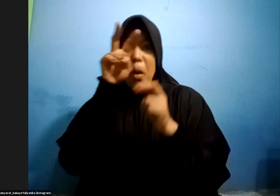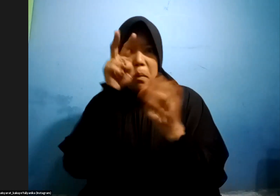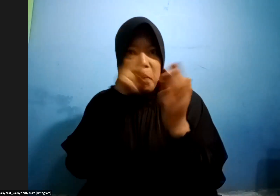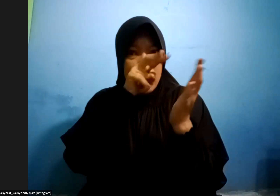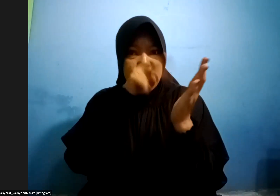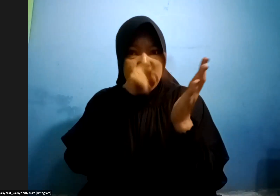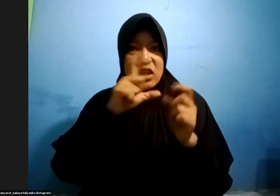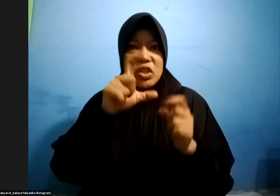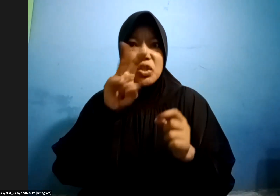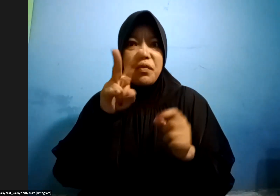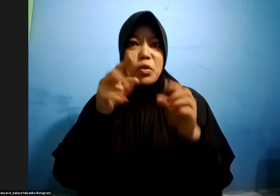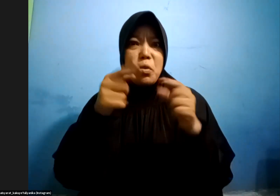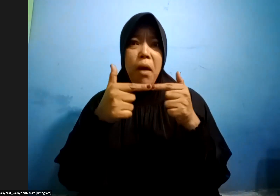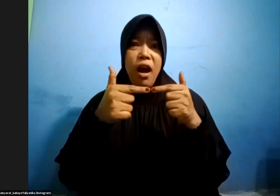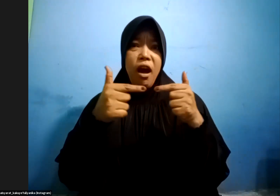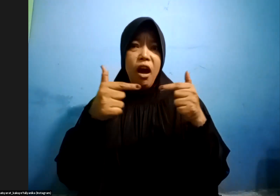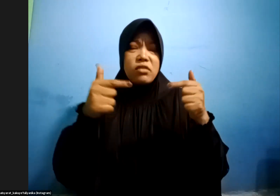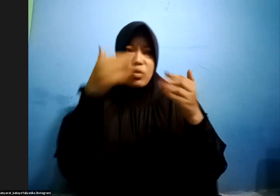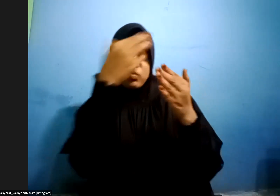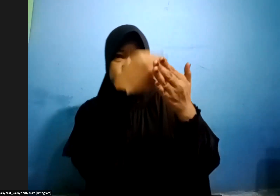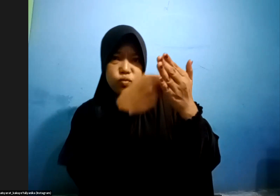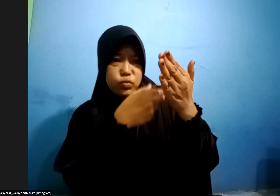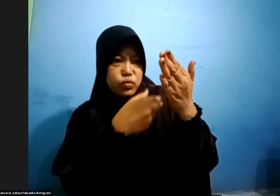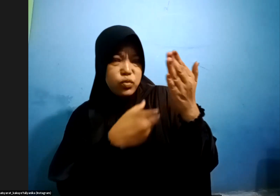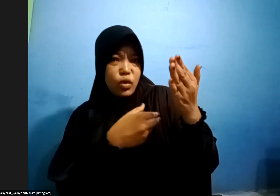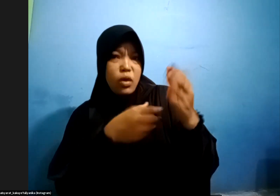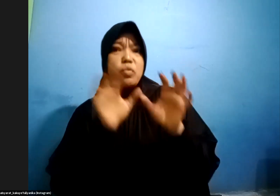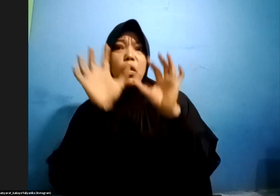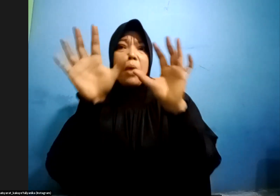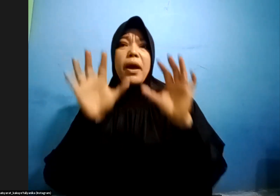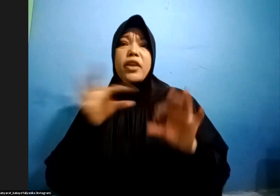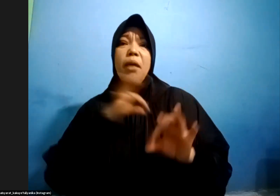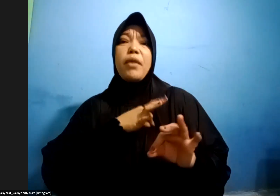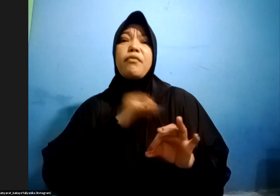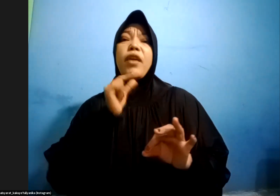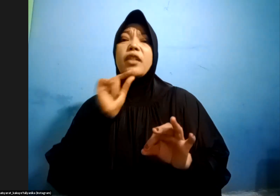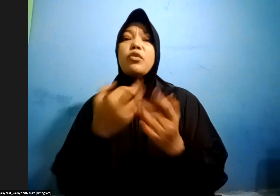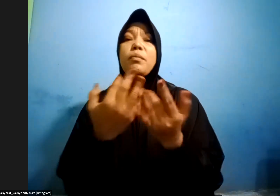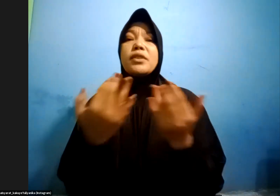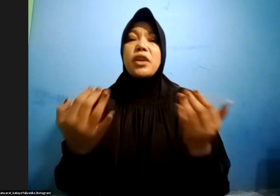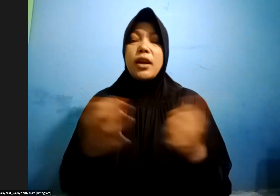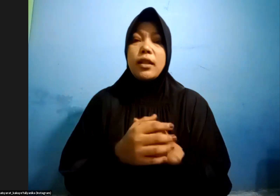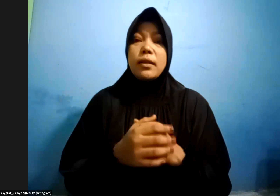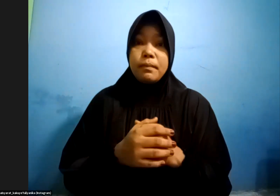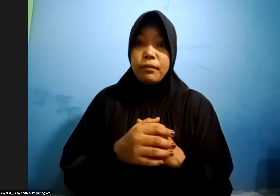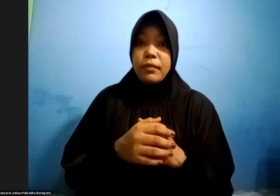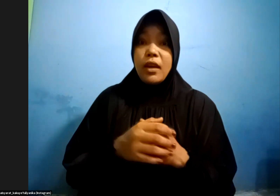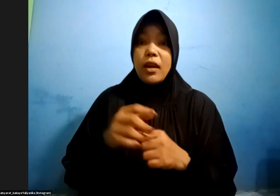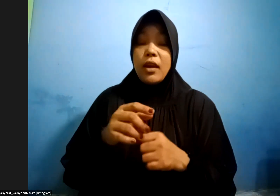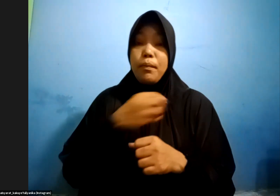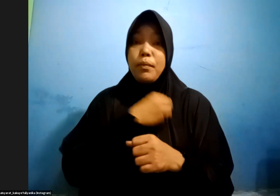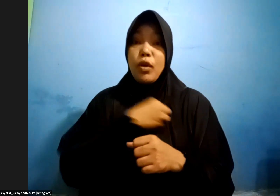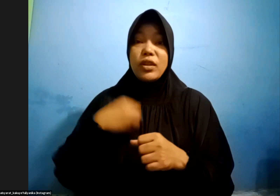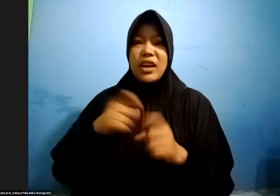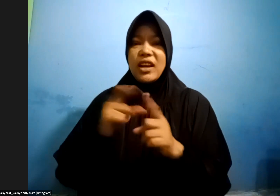panjang sekali yang sudah beliau lakukan ya untuk kemaslahatan masyarakat. Jadi karena beliau langsung yang menjelaskan,